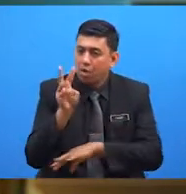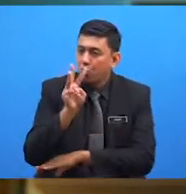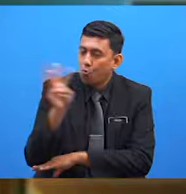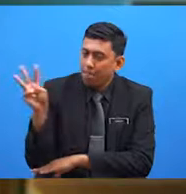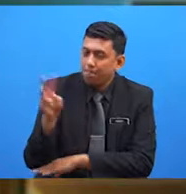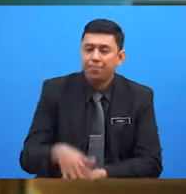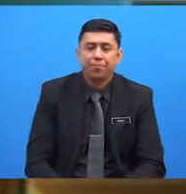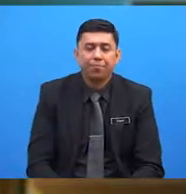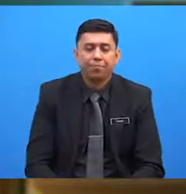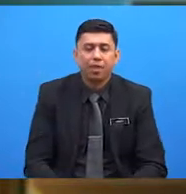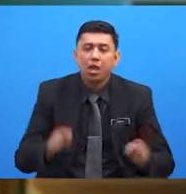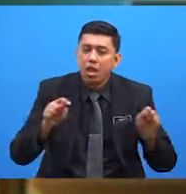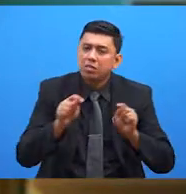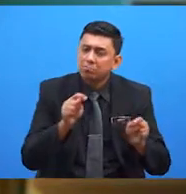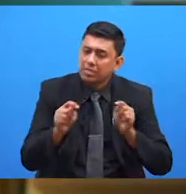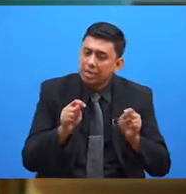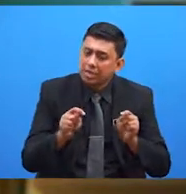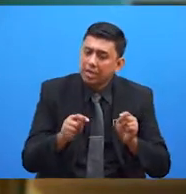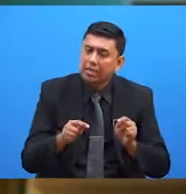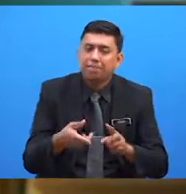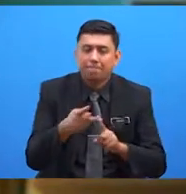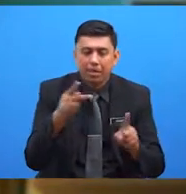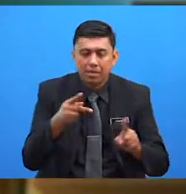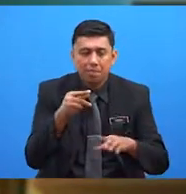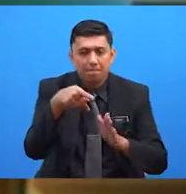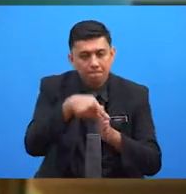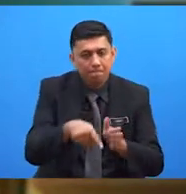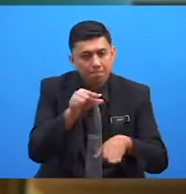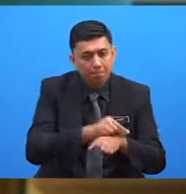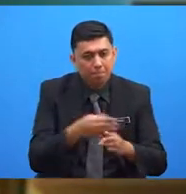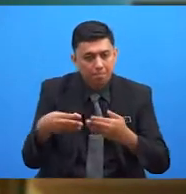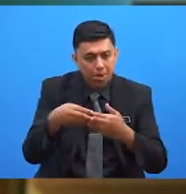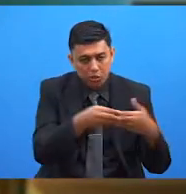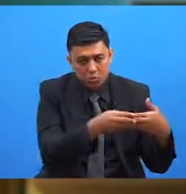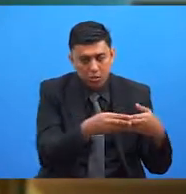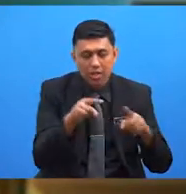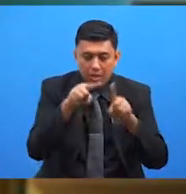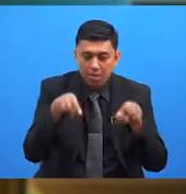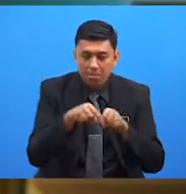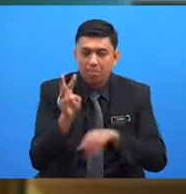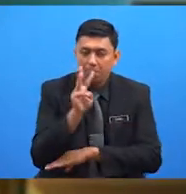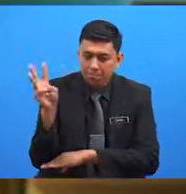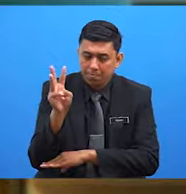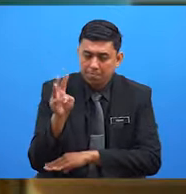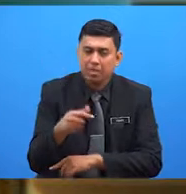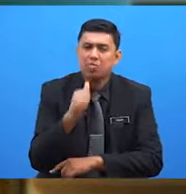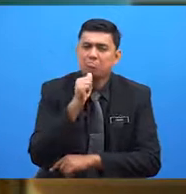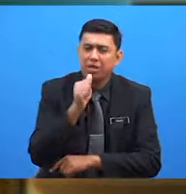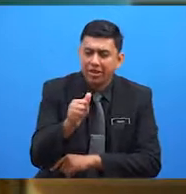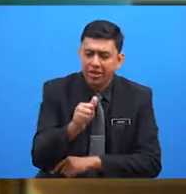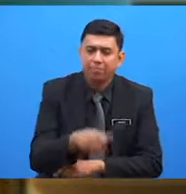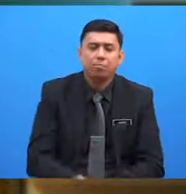Terdapat juga tindakan daripada pengguna yang dipandu oleh laman web seperti arahan,